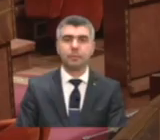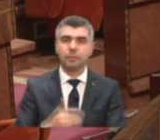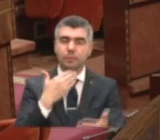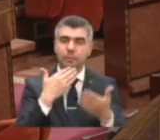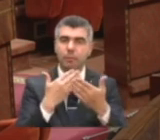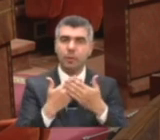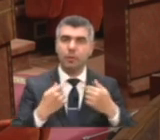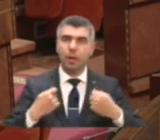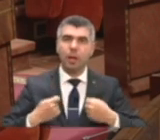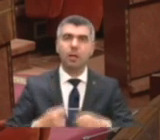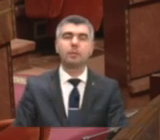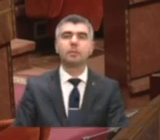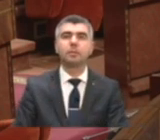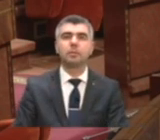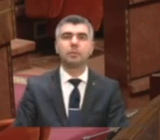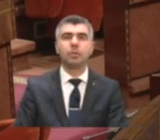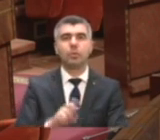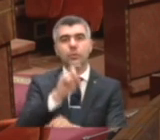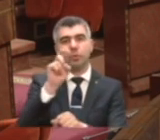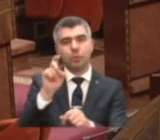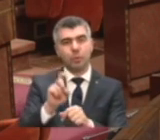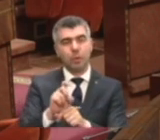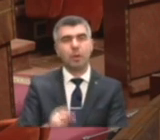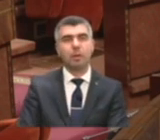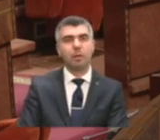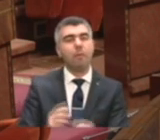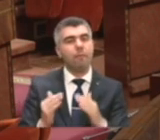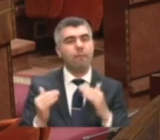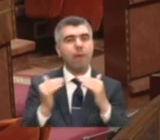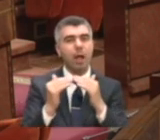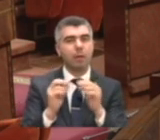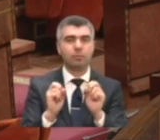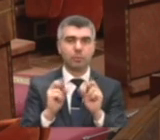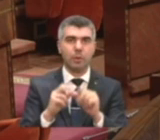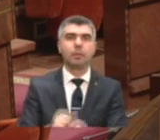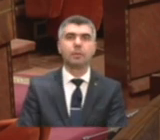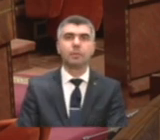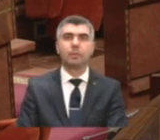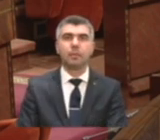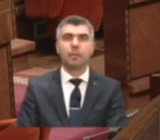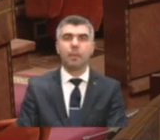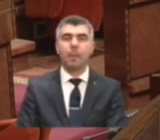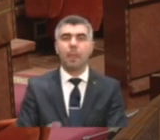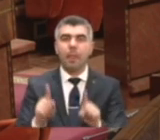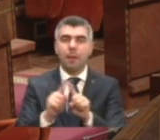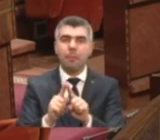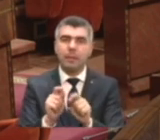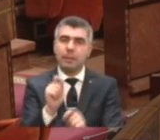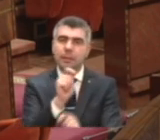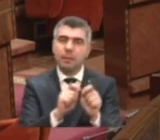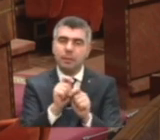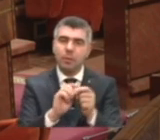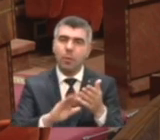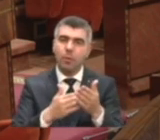شكرا سيد نائب على هذا السؤال، وانا متفقه معك كليا بان خاص يدار واحد